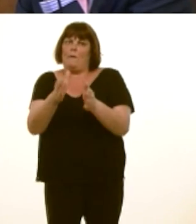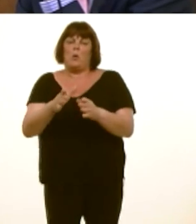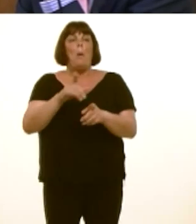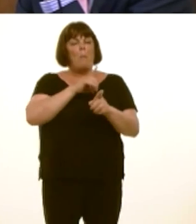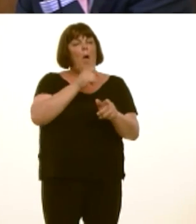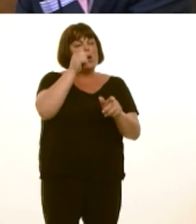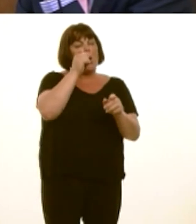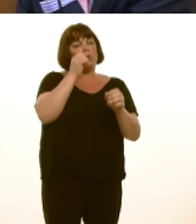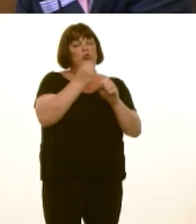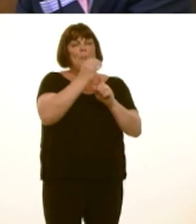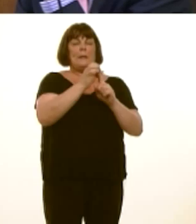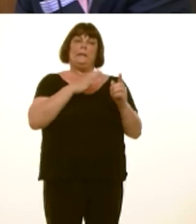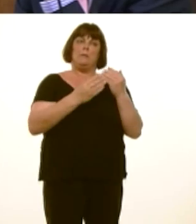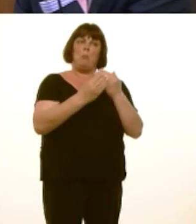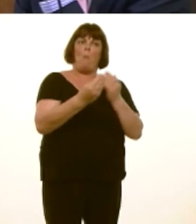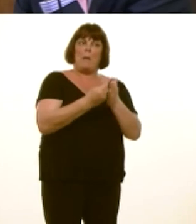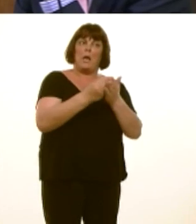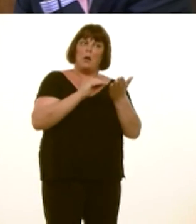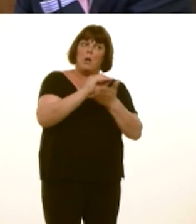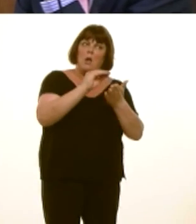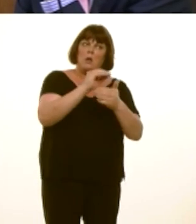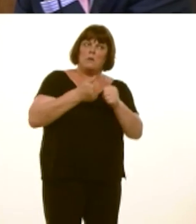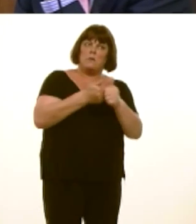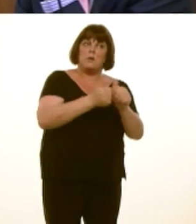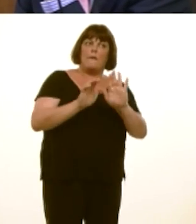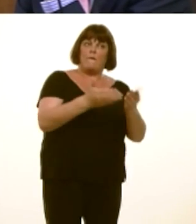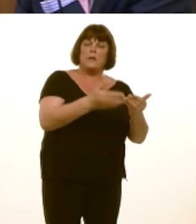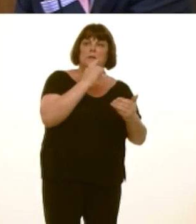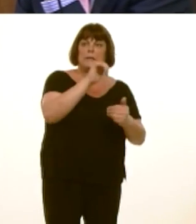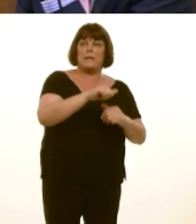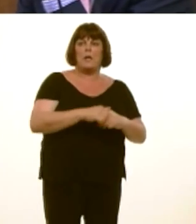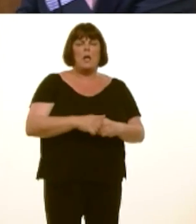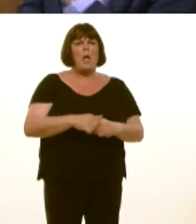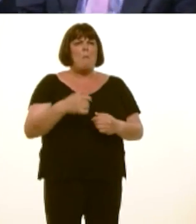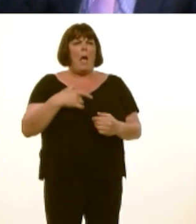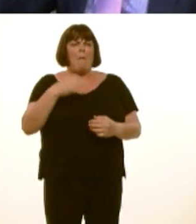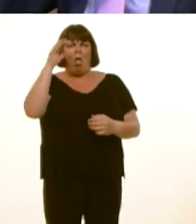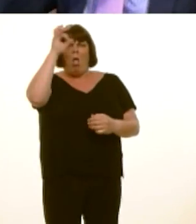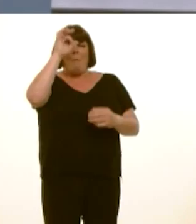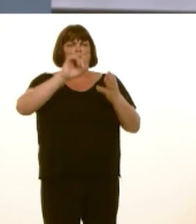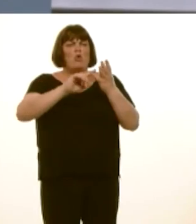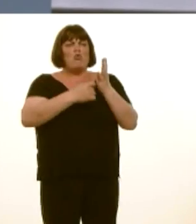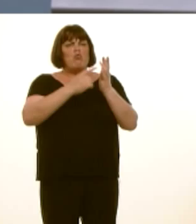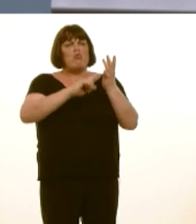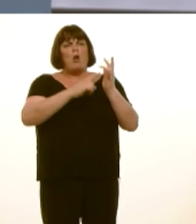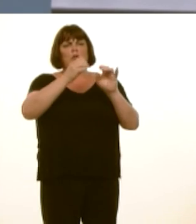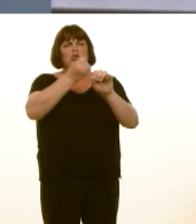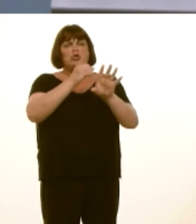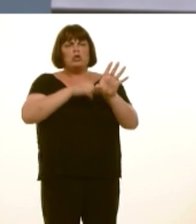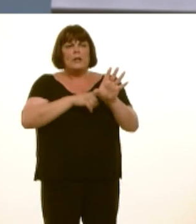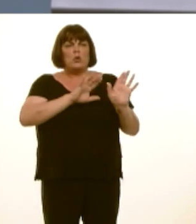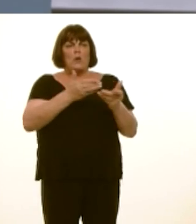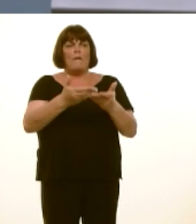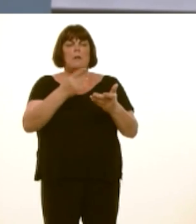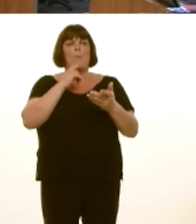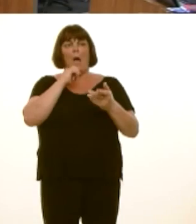for that, we understand that. I'm unaware of a particular issue with regard to neurology, but I will write to the member with the findings of